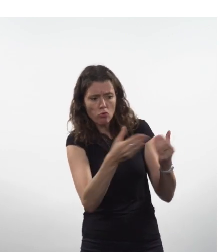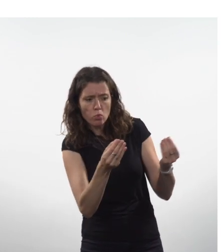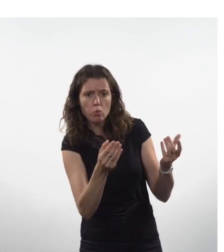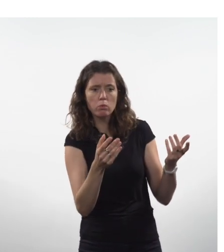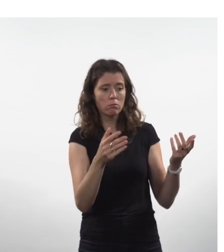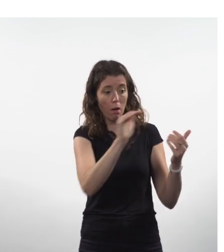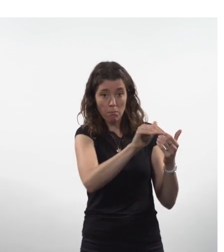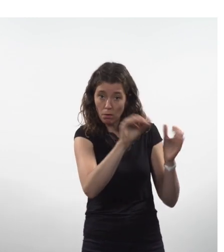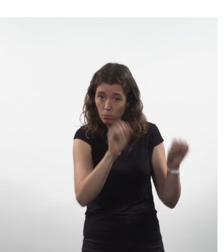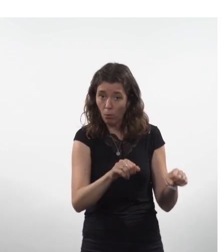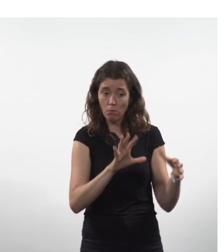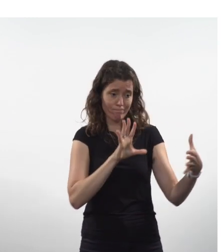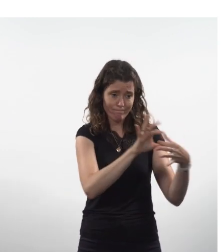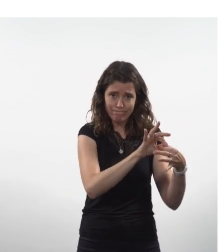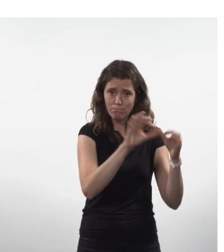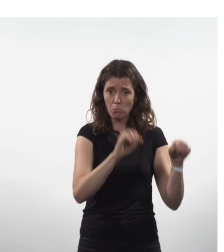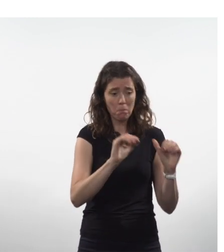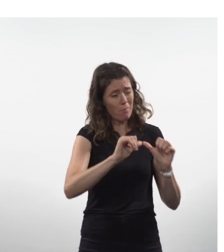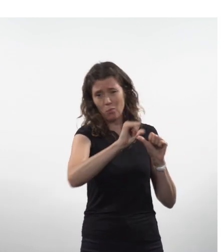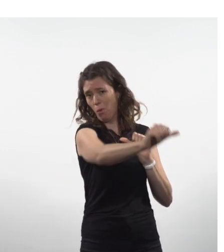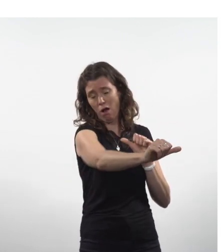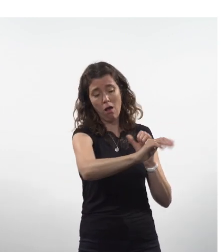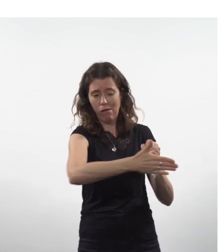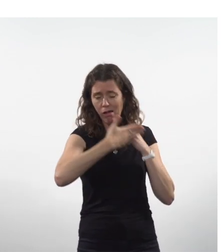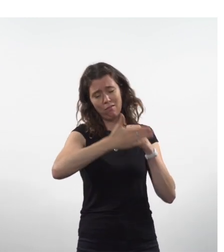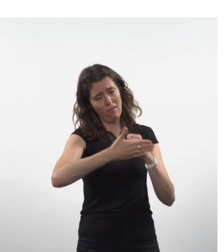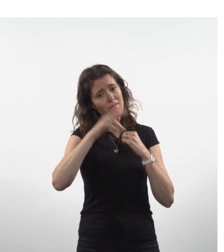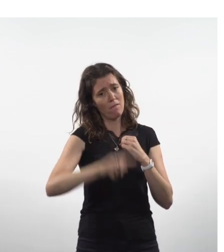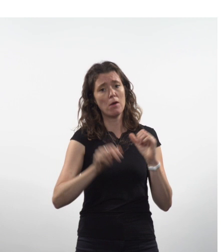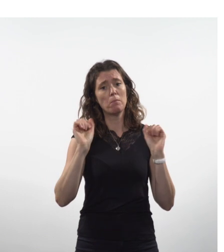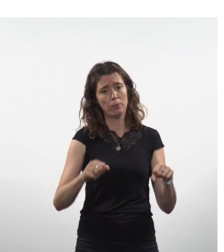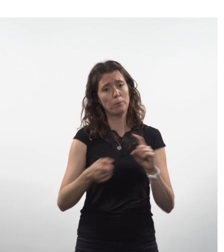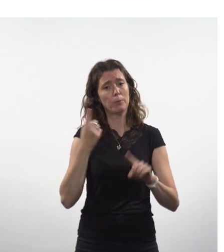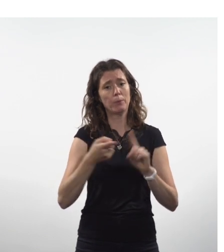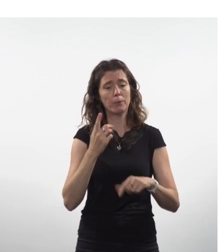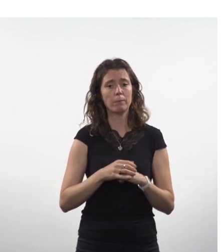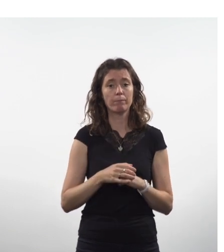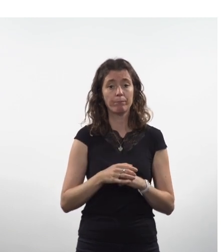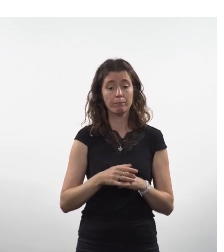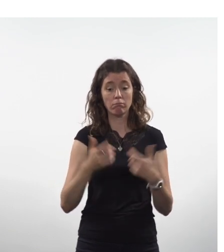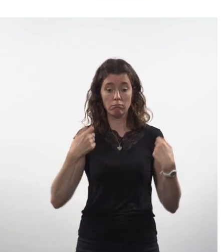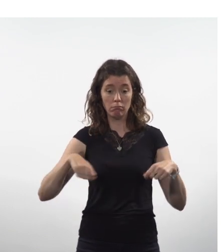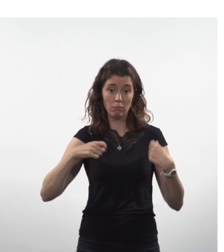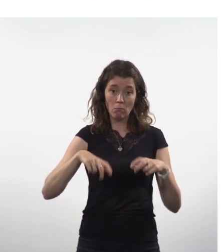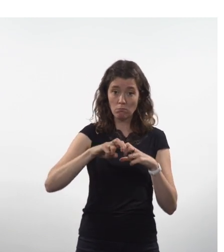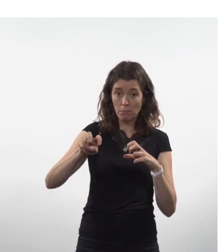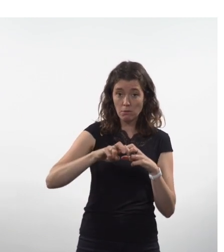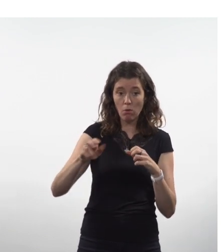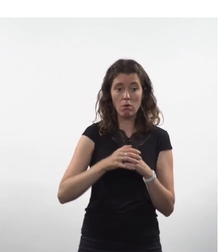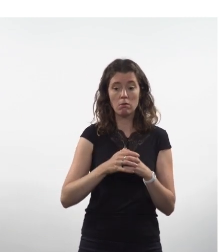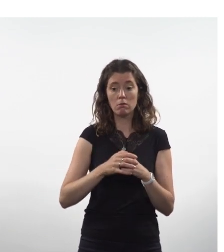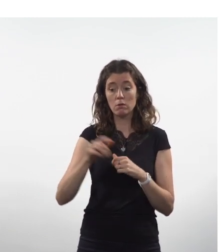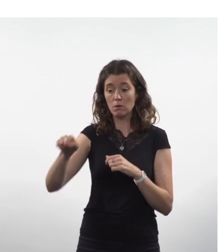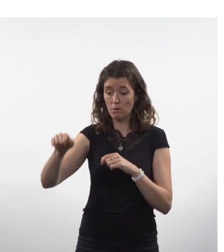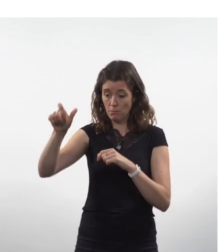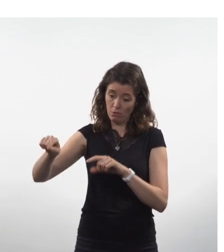se rapprocher de l'unité. Même à distance, ça peut être un soutien important. Les frais de déplacement des patients sourds vers des